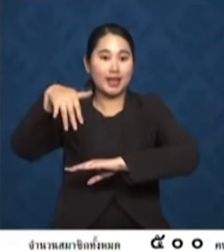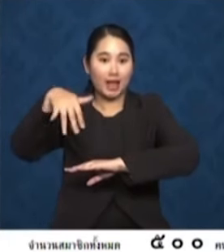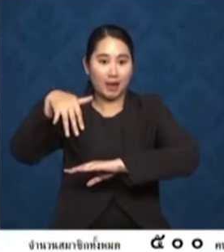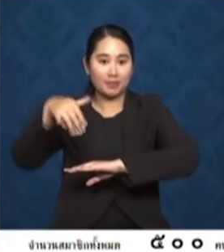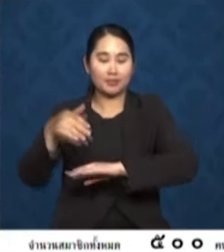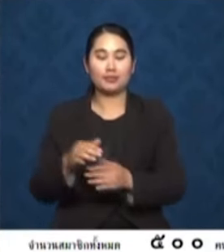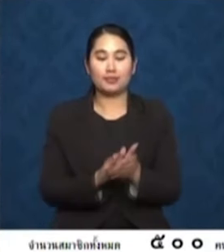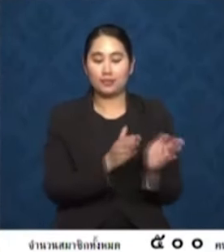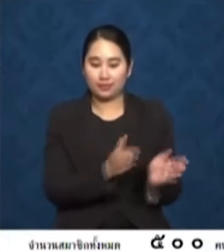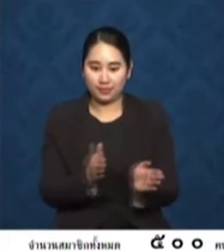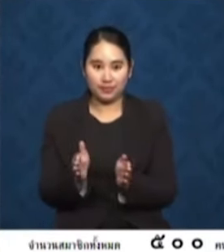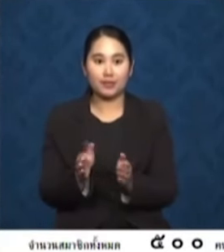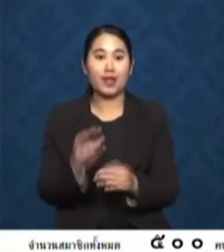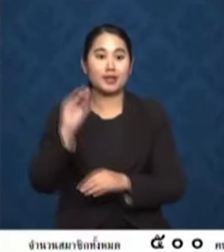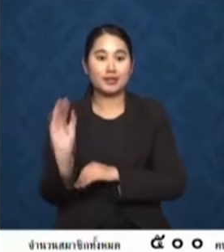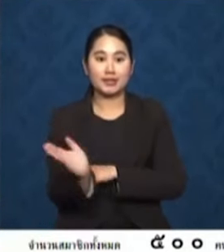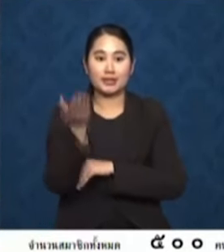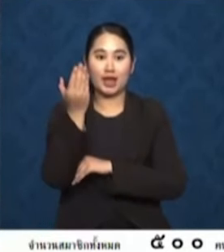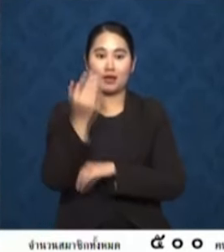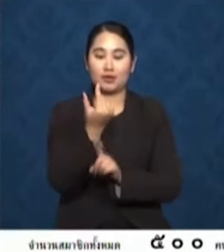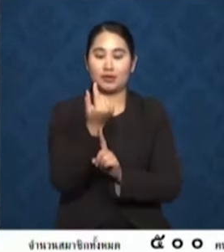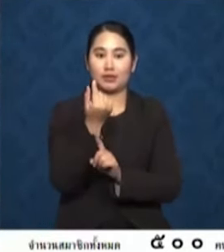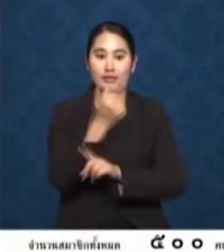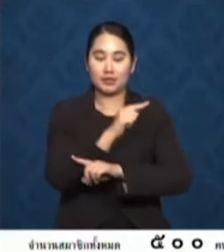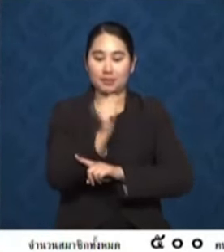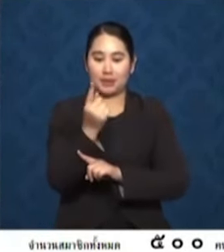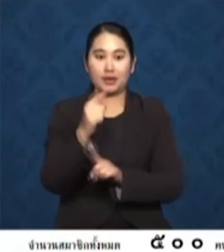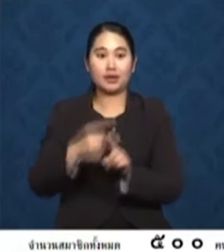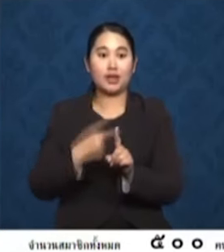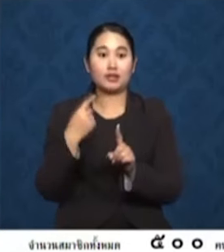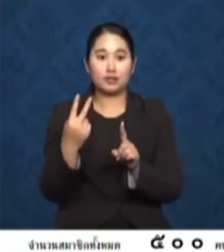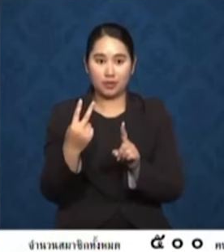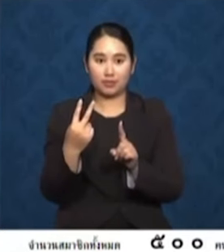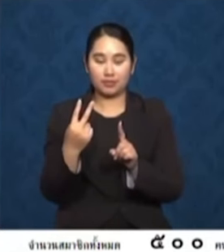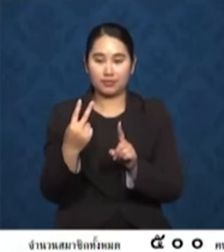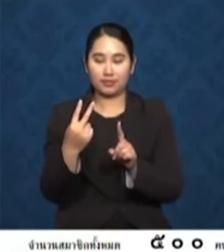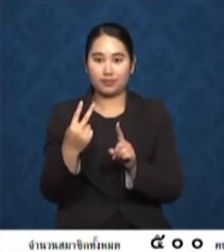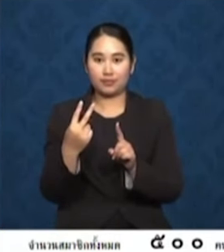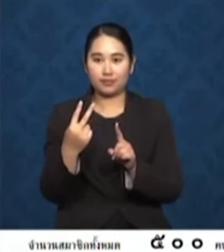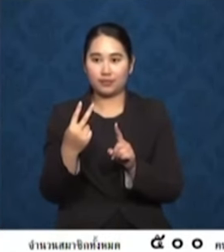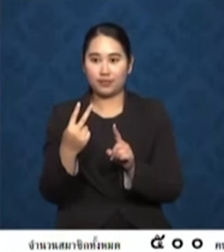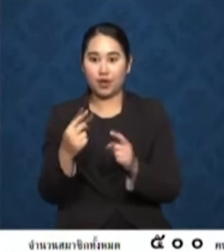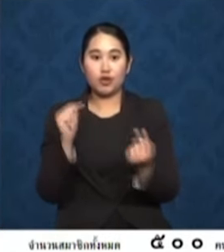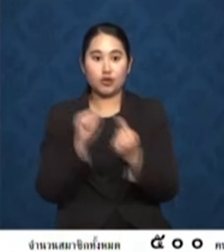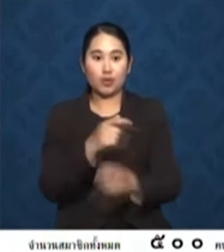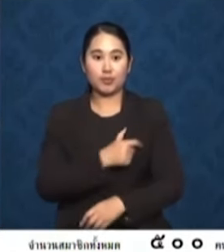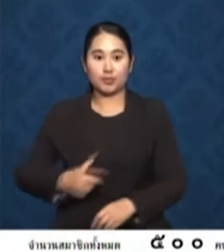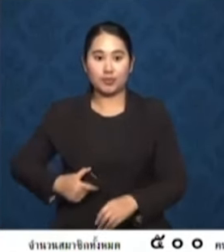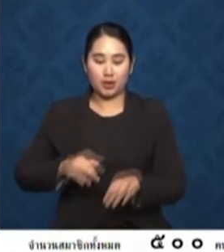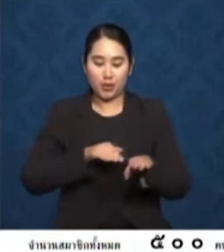ถัดมาอีกวันนึงรุ่งขึ้นคือวันที่11กุมภาพันธ์หลังเกิดเหตุป่วนขบวนเสด็จ